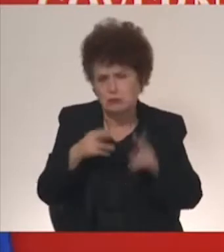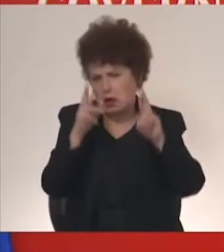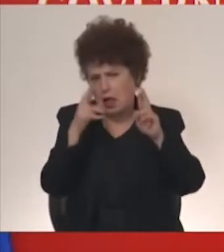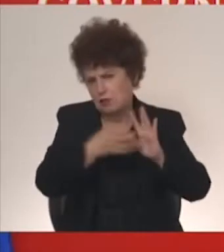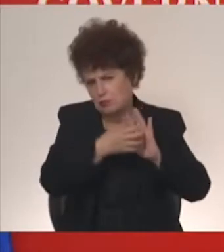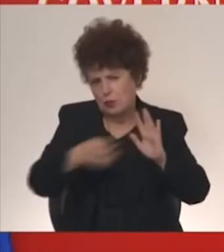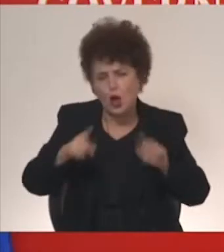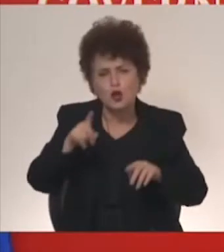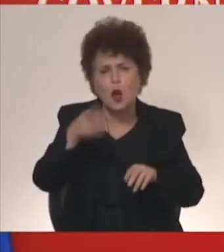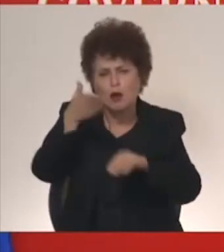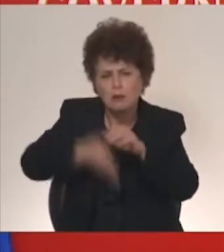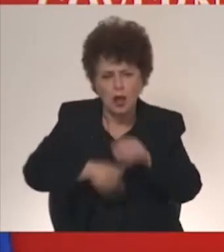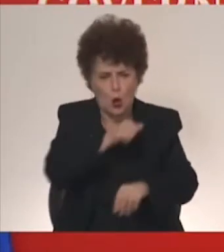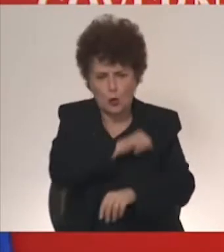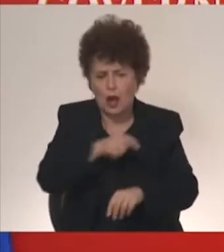negociatat.